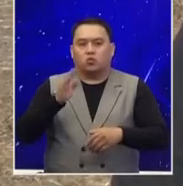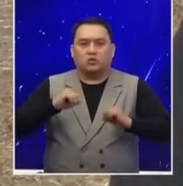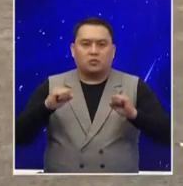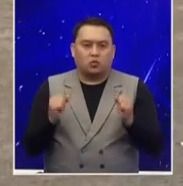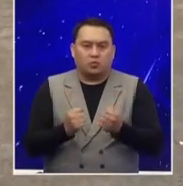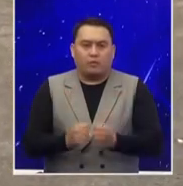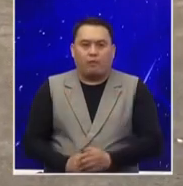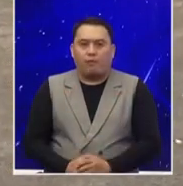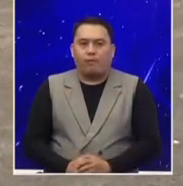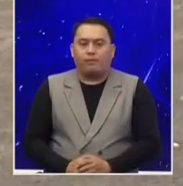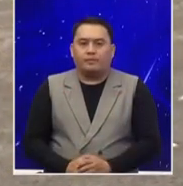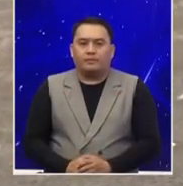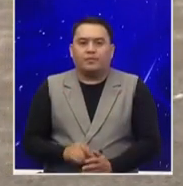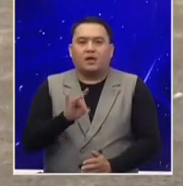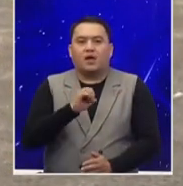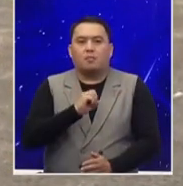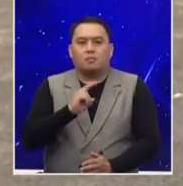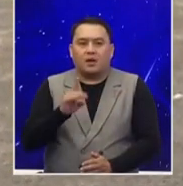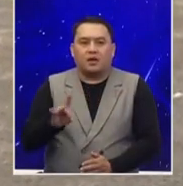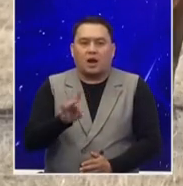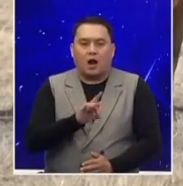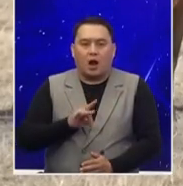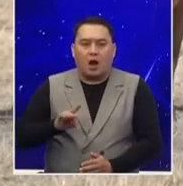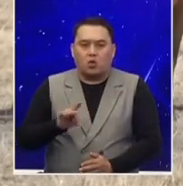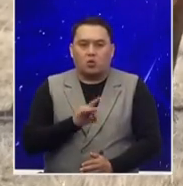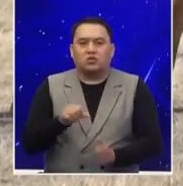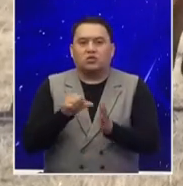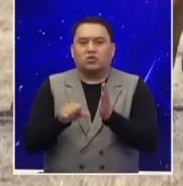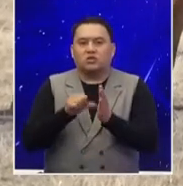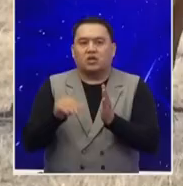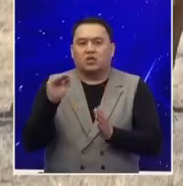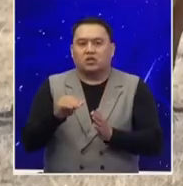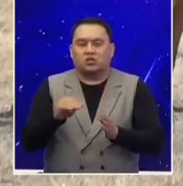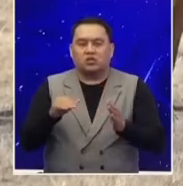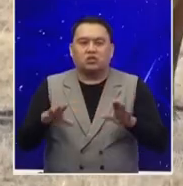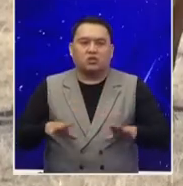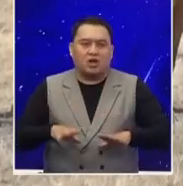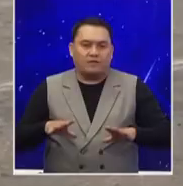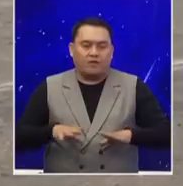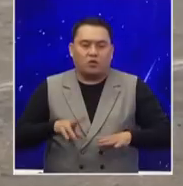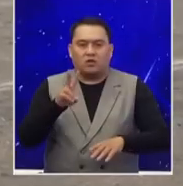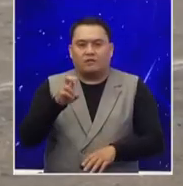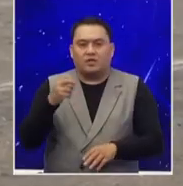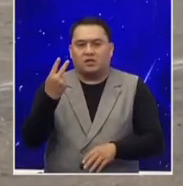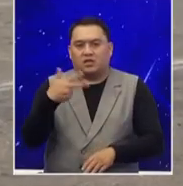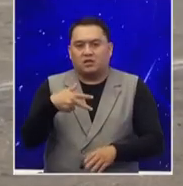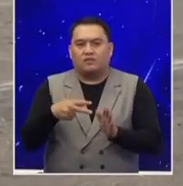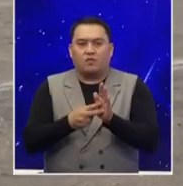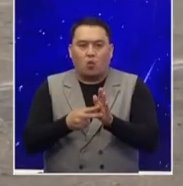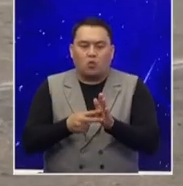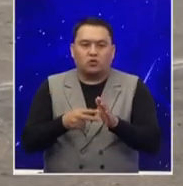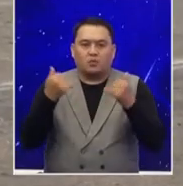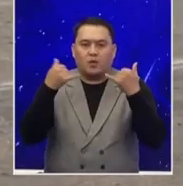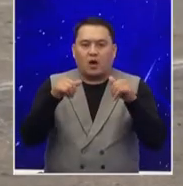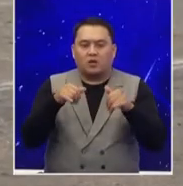зиму. В Раймбекском районе в этом году будет зимовать 60 тысяч голов крупного рогатого скота, 238 тысяч овец и коз, а